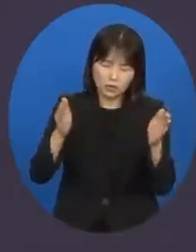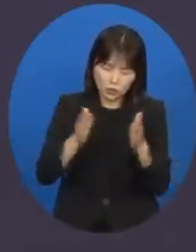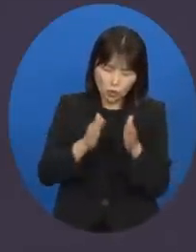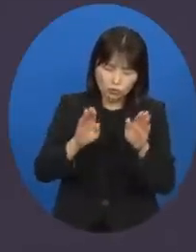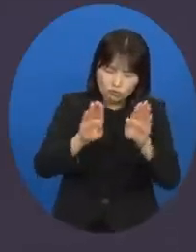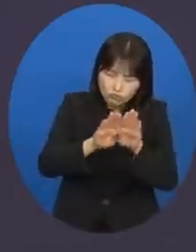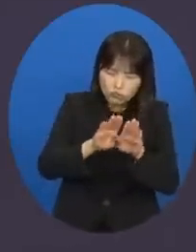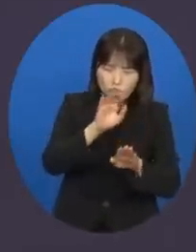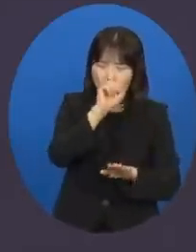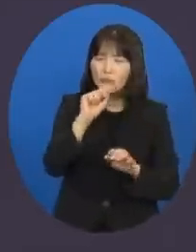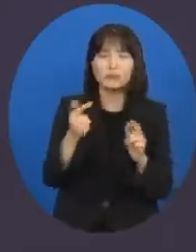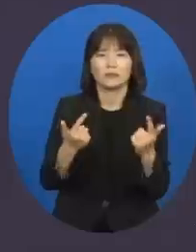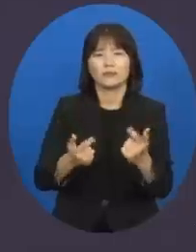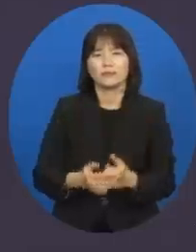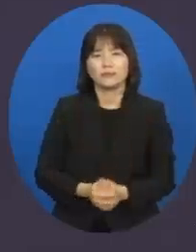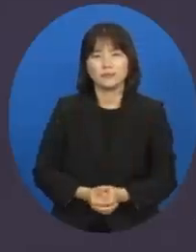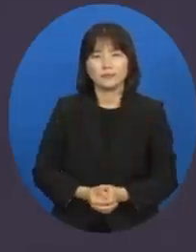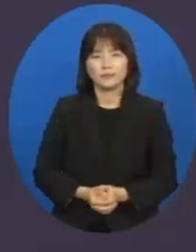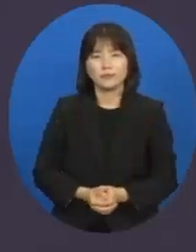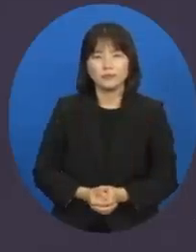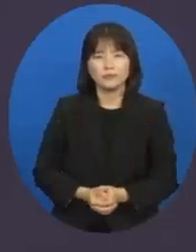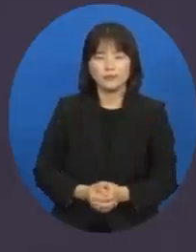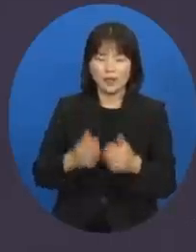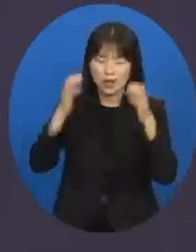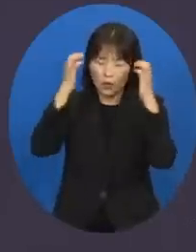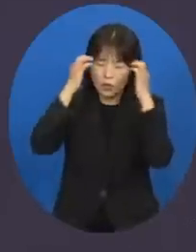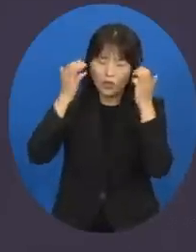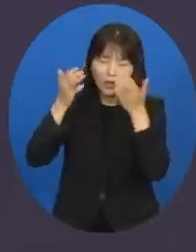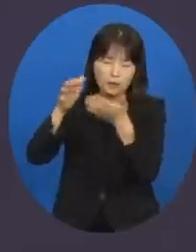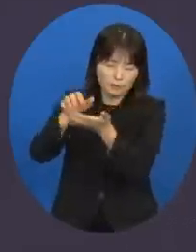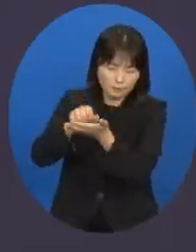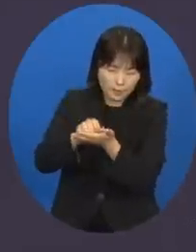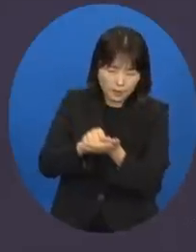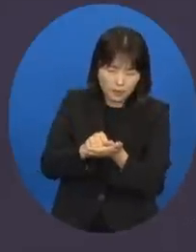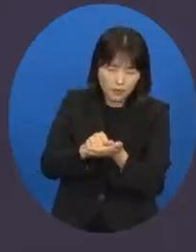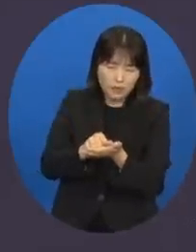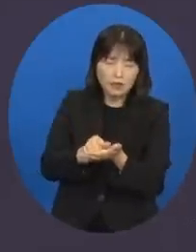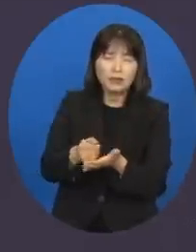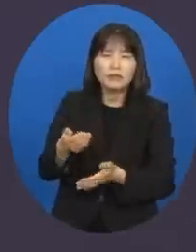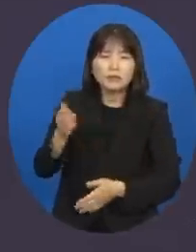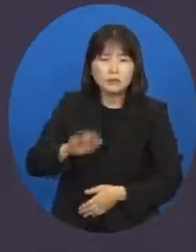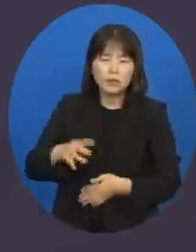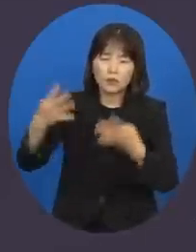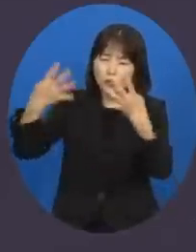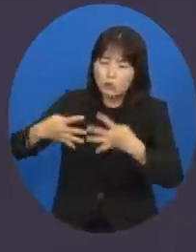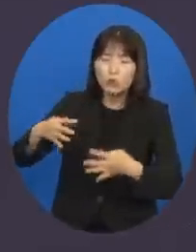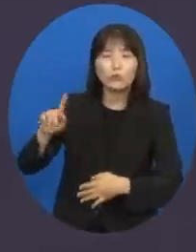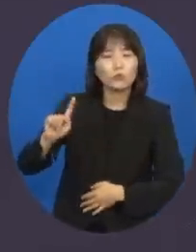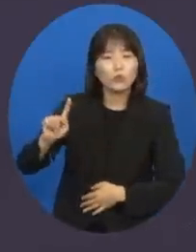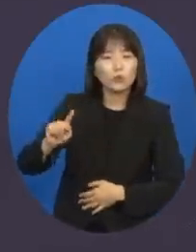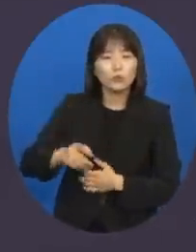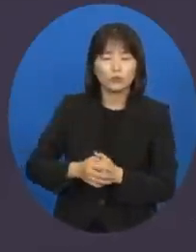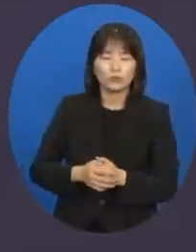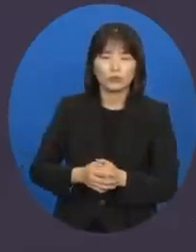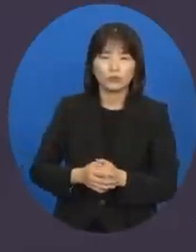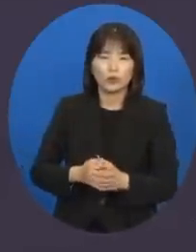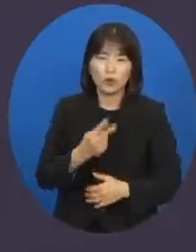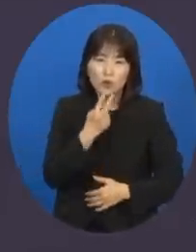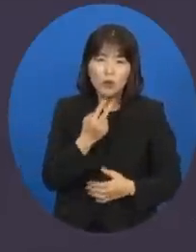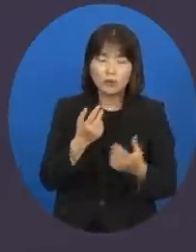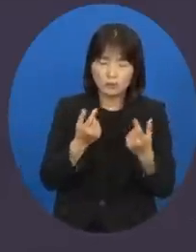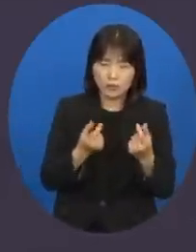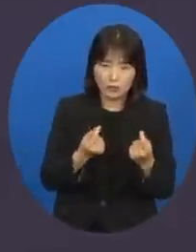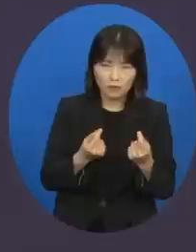안 좋아한다는 것이죠. 설령 고난을 받아들인다 할지라도 조건부 뭐냐면 요셉처럼 아